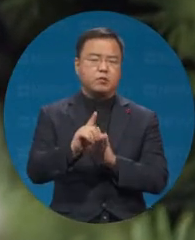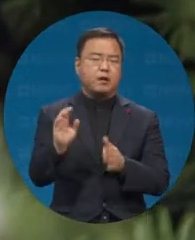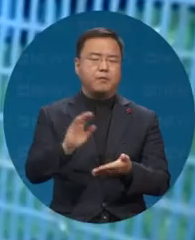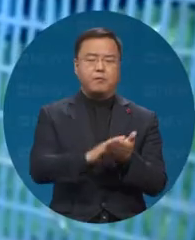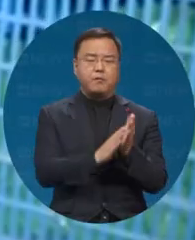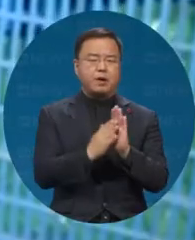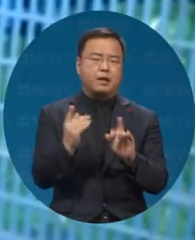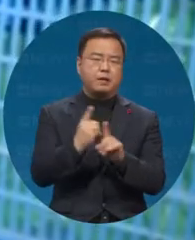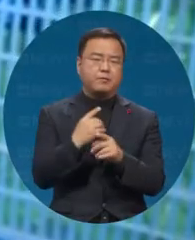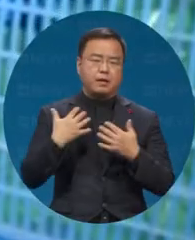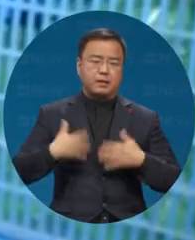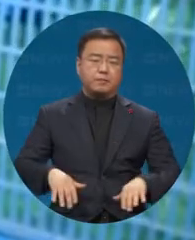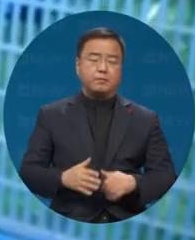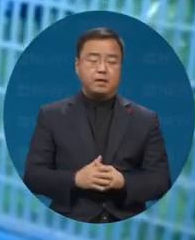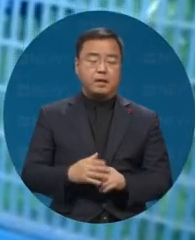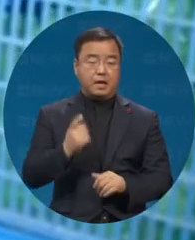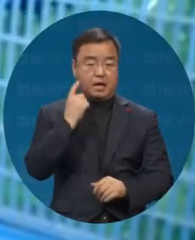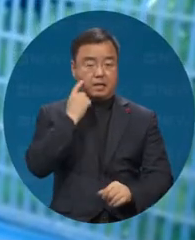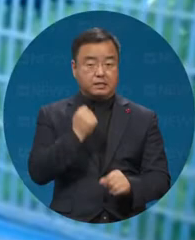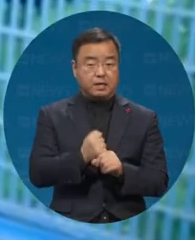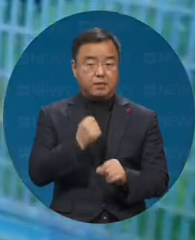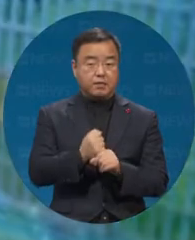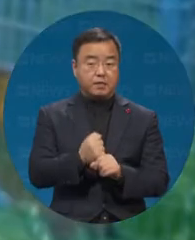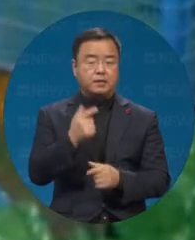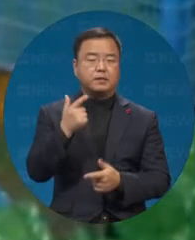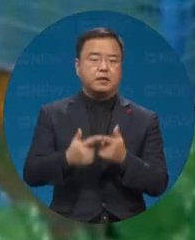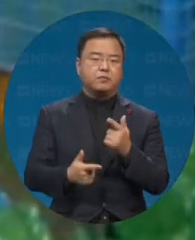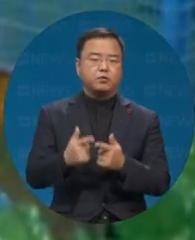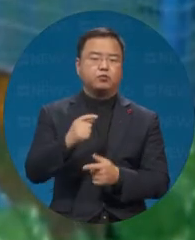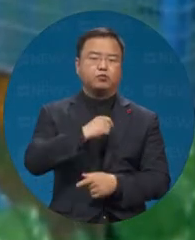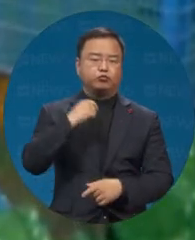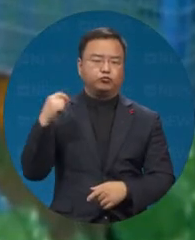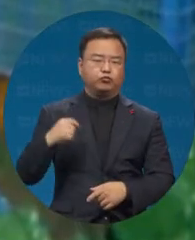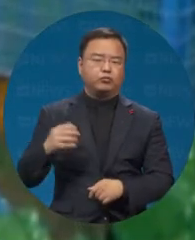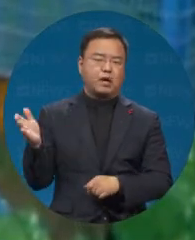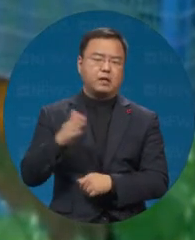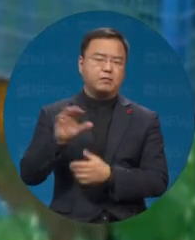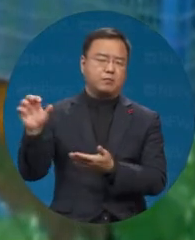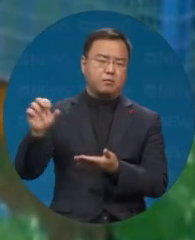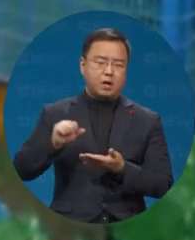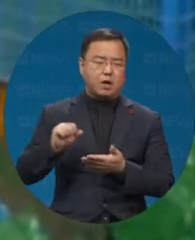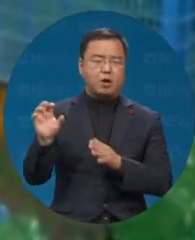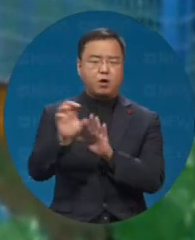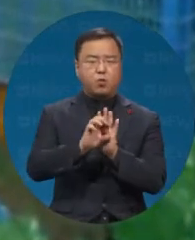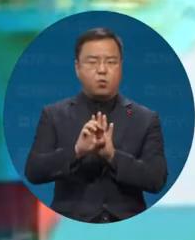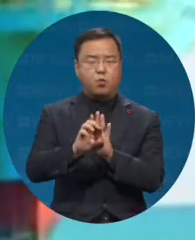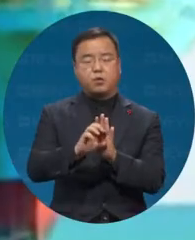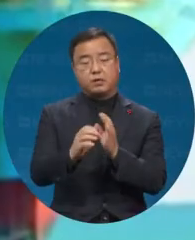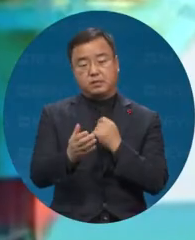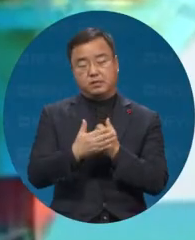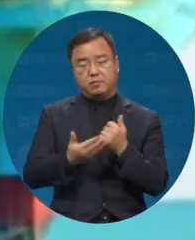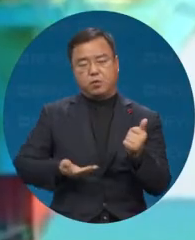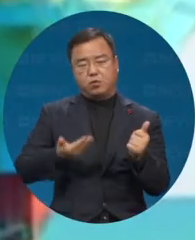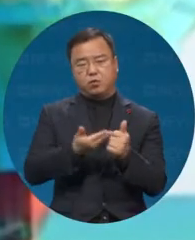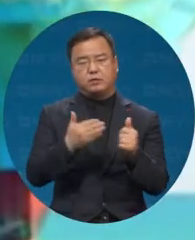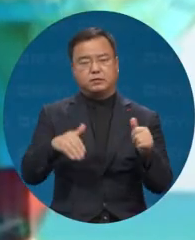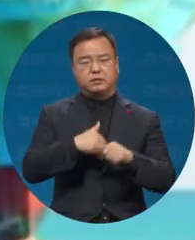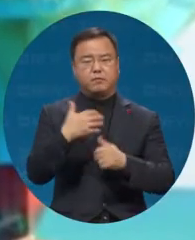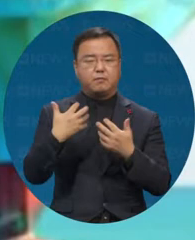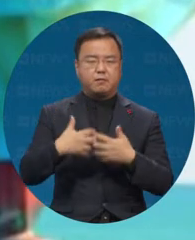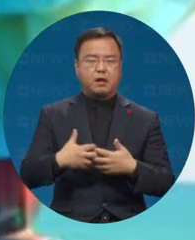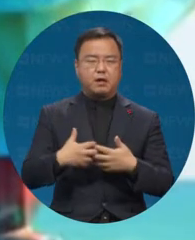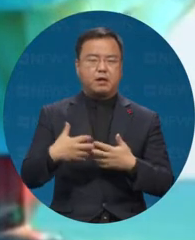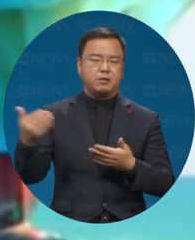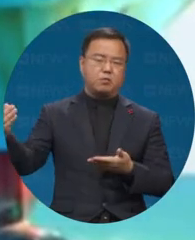한편 인조 트리는 대부분 중국에서 오는데 코로나로 인한 공급망 문제로 미국에 도착하는 데 걸리는 시간이